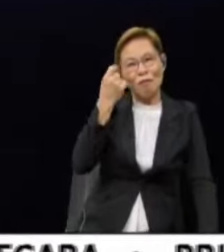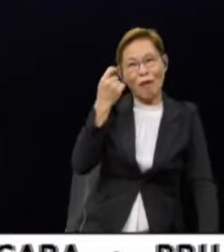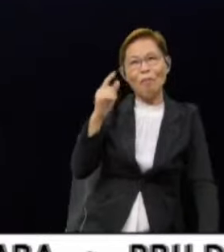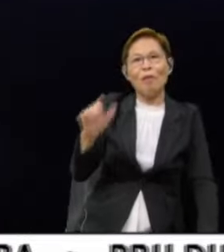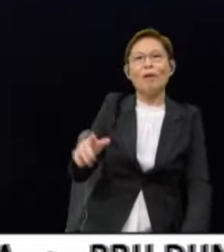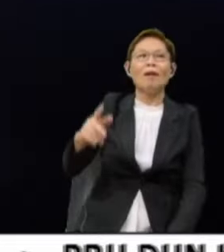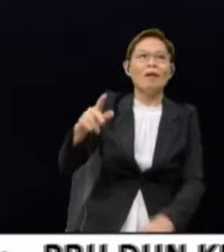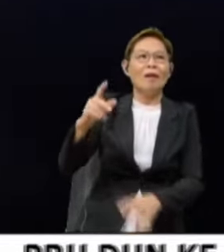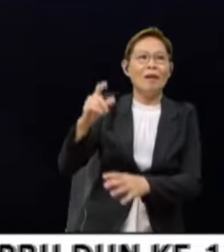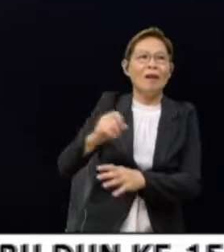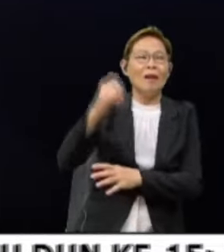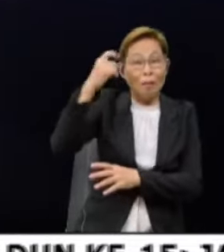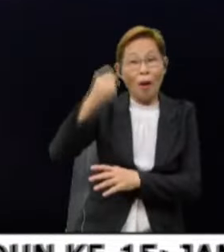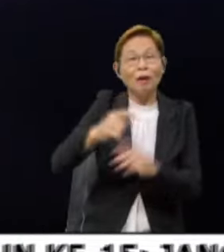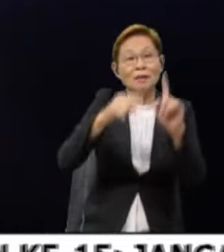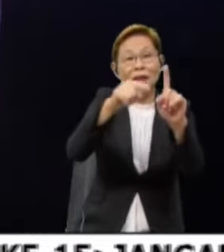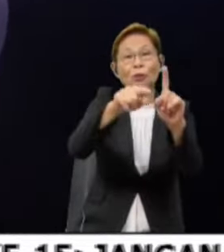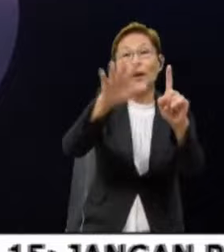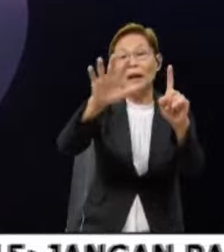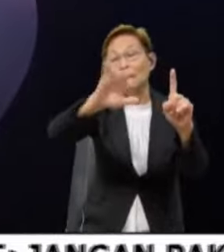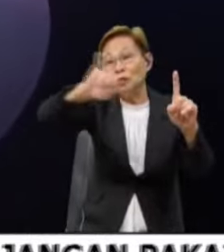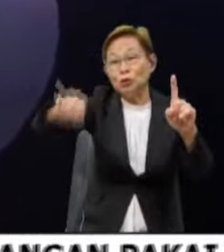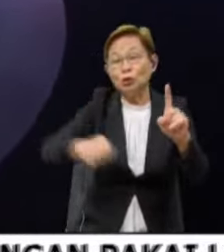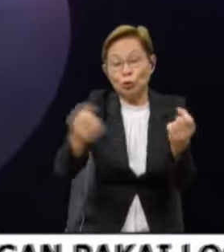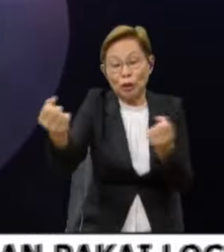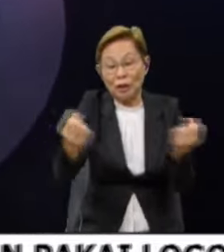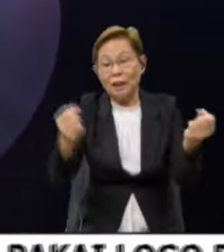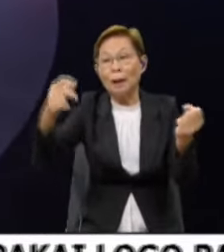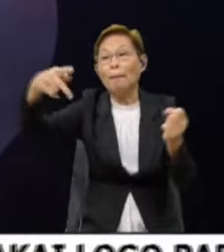lebih 1 poin 6 juta